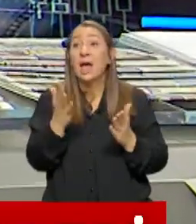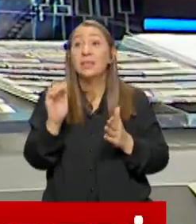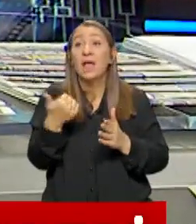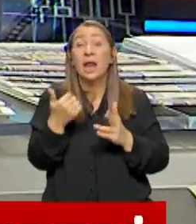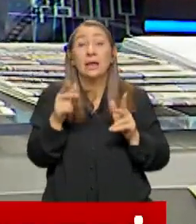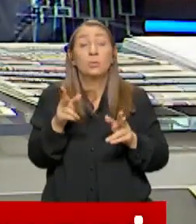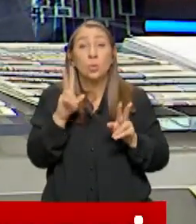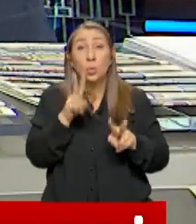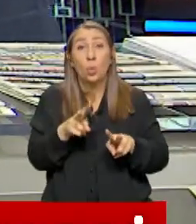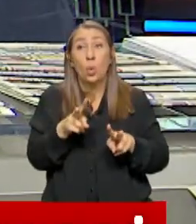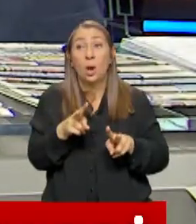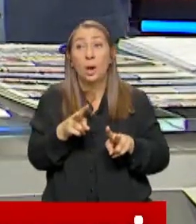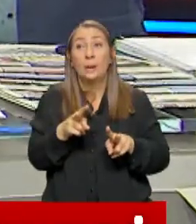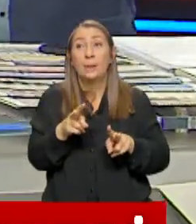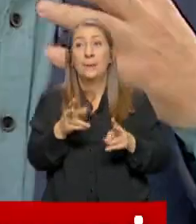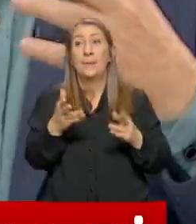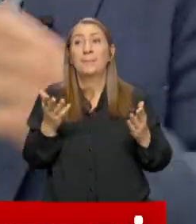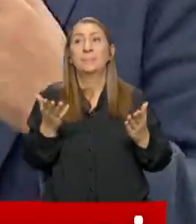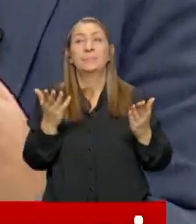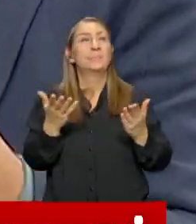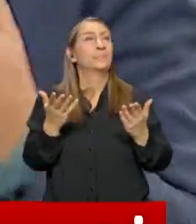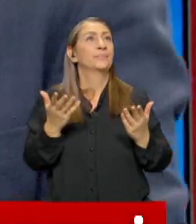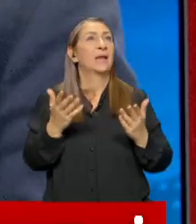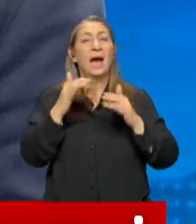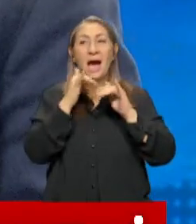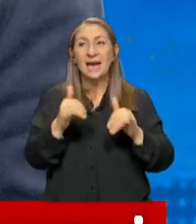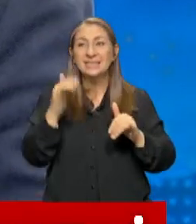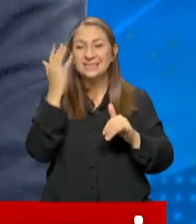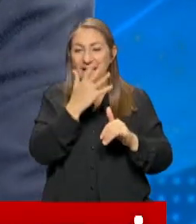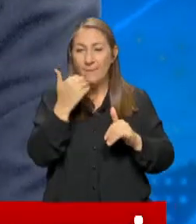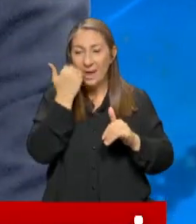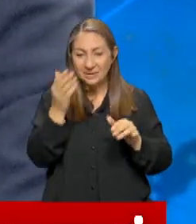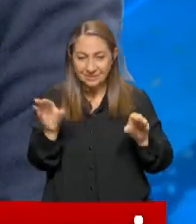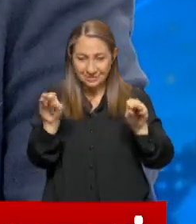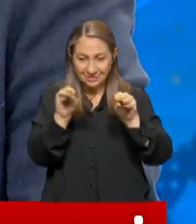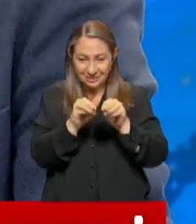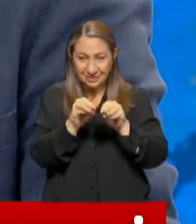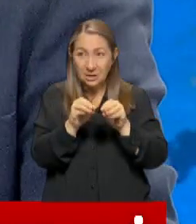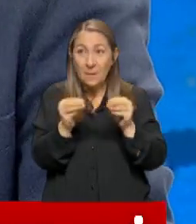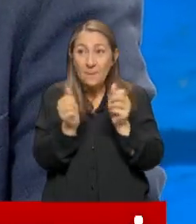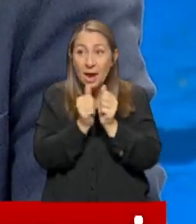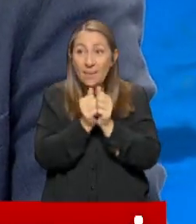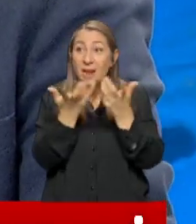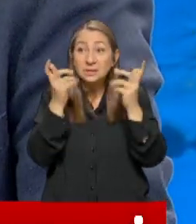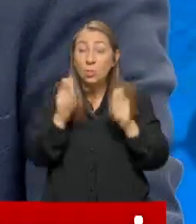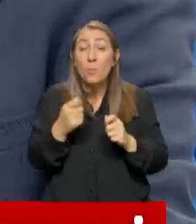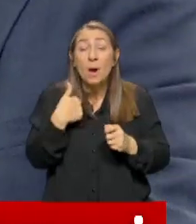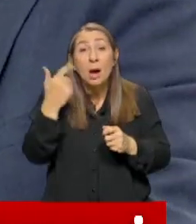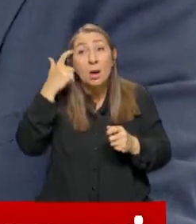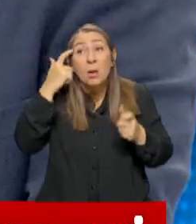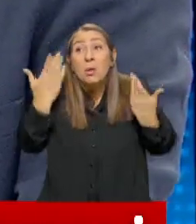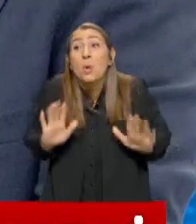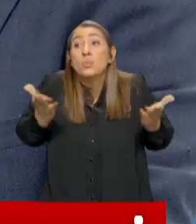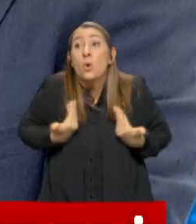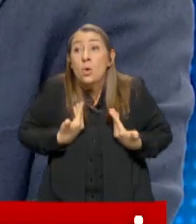değerli hale geliyor ya aynı renkte siyahları beyazı bulundurmayı bir arada tutmayı nasıl başarıyorlar Benim aklım almıyor